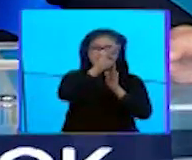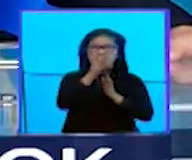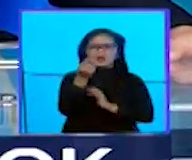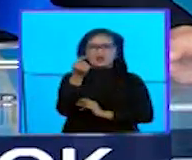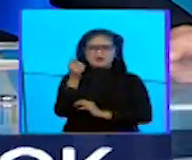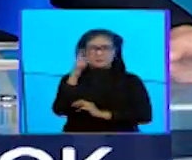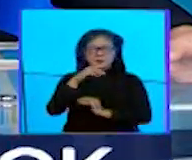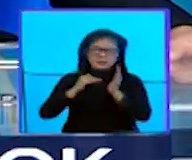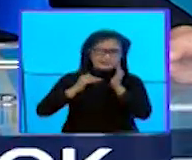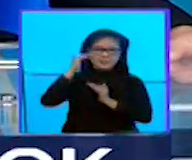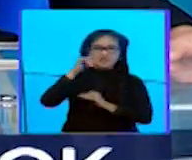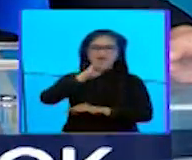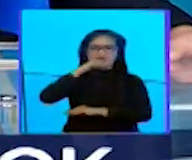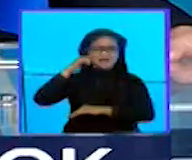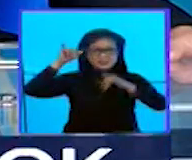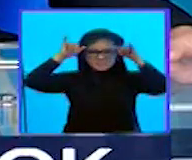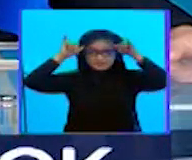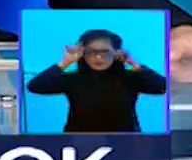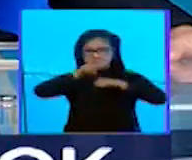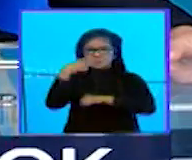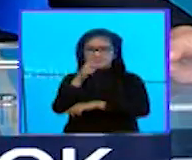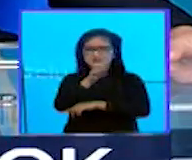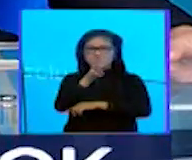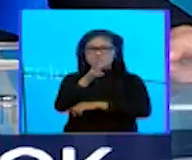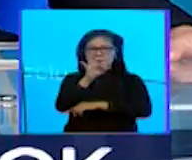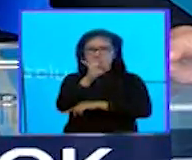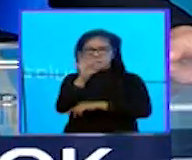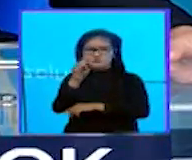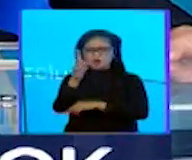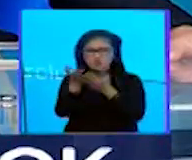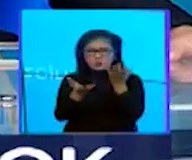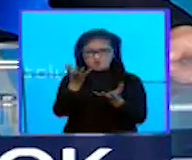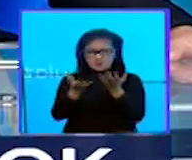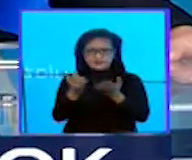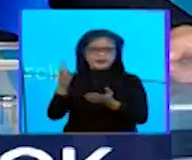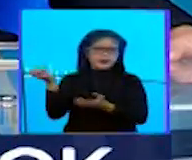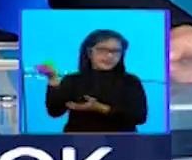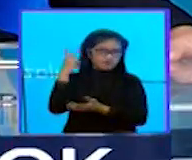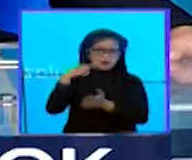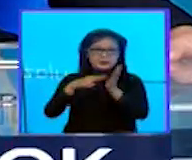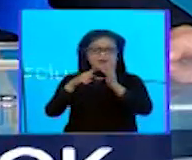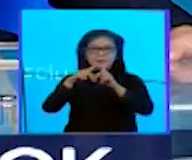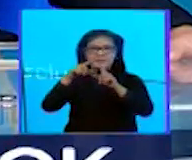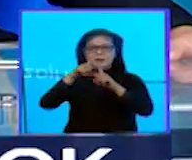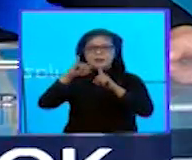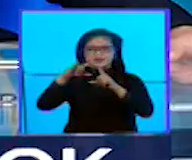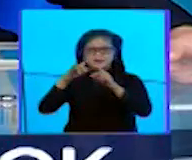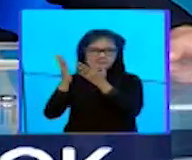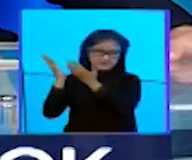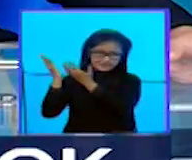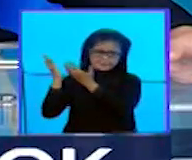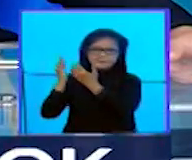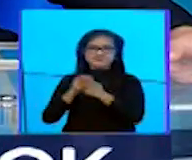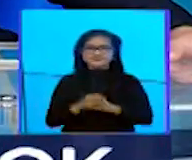daging sapi menjadi Rp130.000 per kilogram. Dan berikut laporan Nadia Raisa, Abdul Rashid, dan Tommy